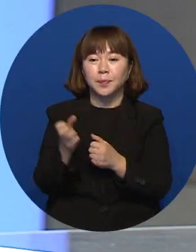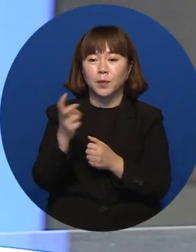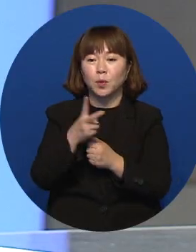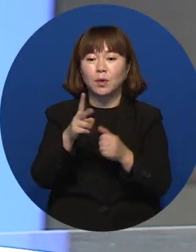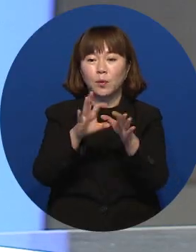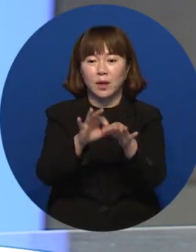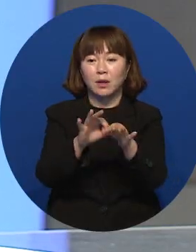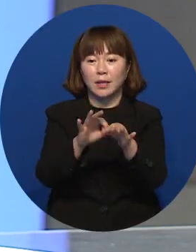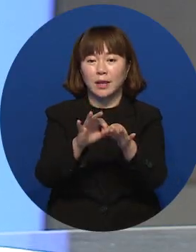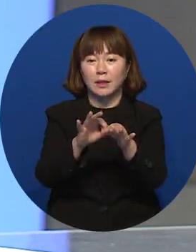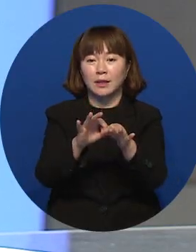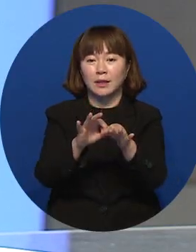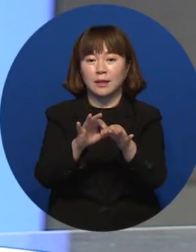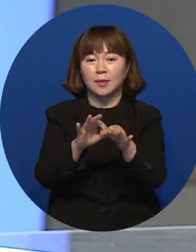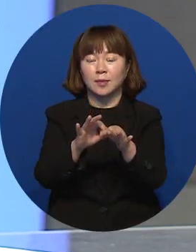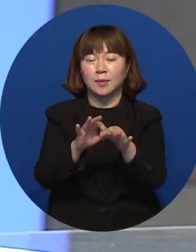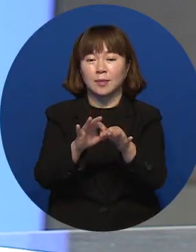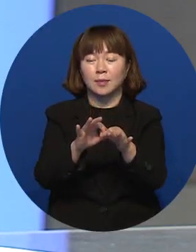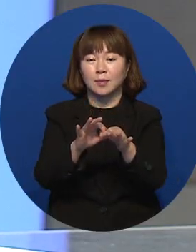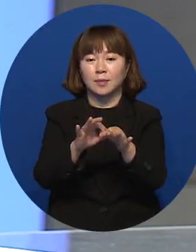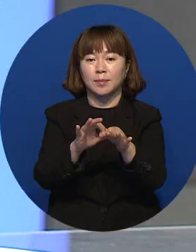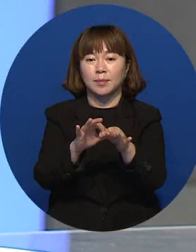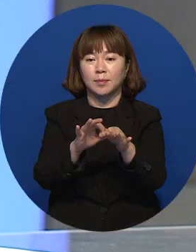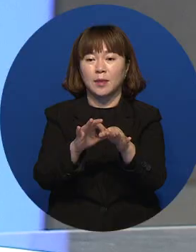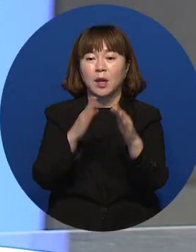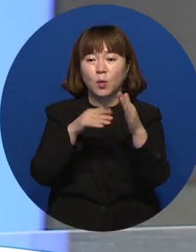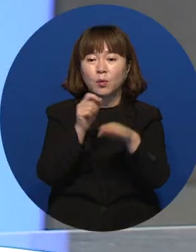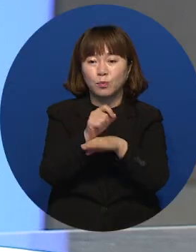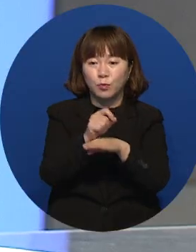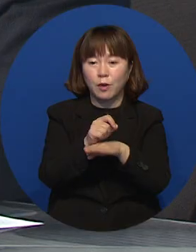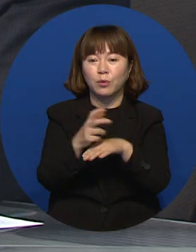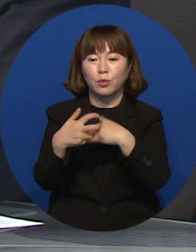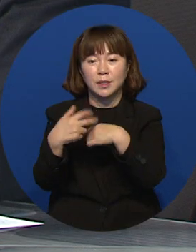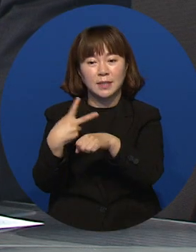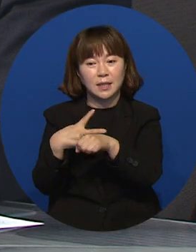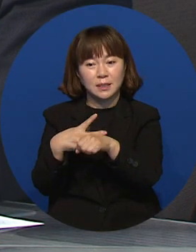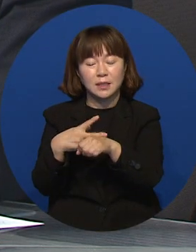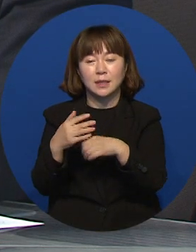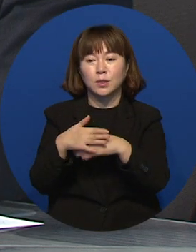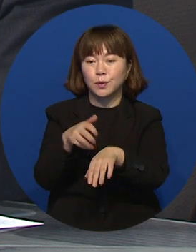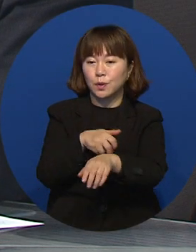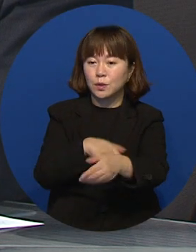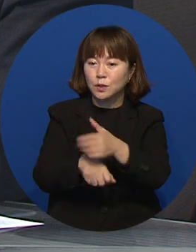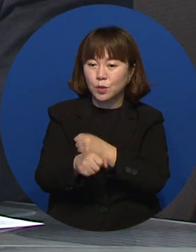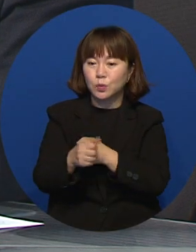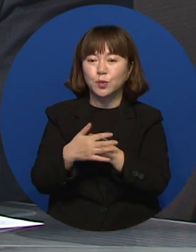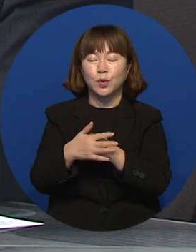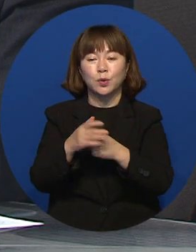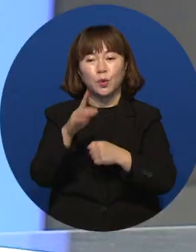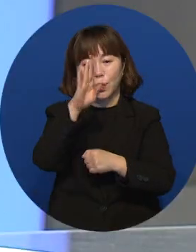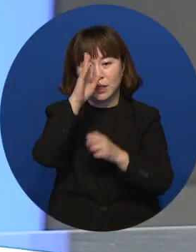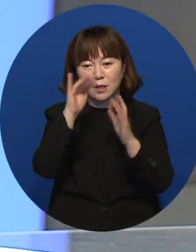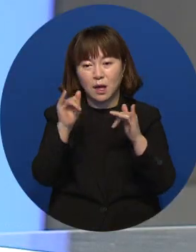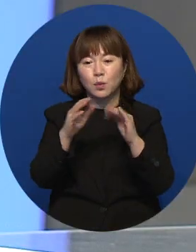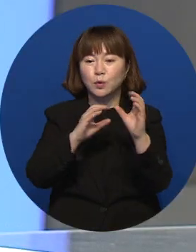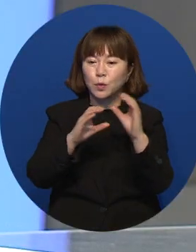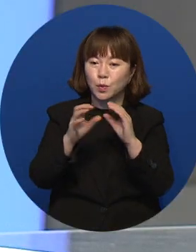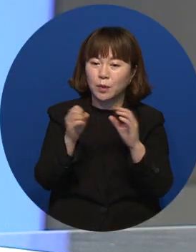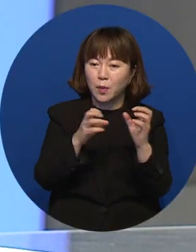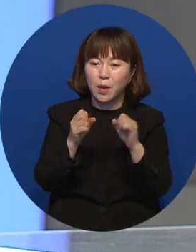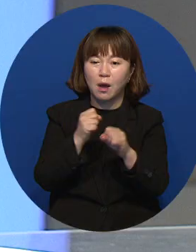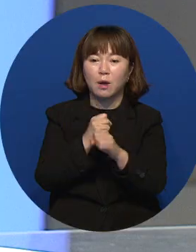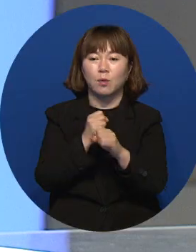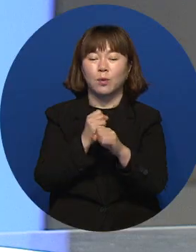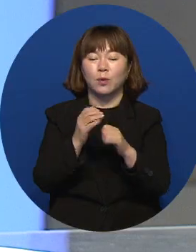그런 뭐 국무 저기 뭐야 그 국무원 이라든가 의사 라든가 이런 분들이 좀 더 적극적으로 환자라고 소통하고 어그 걍